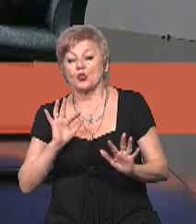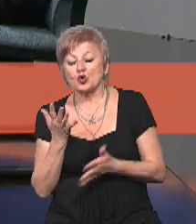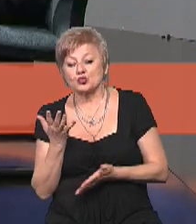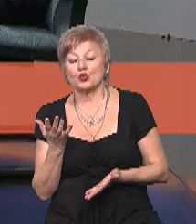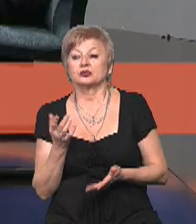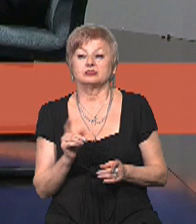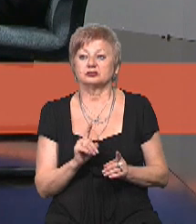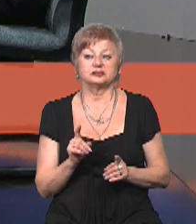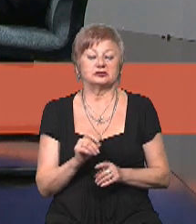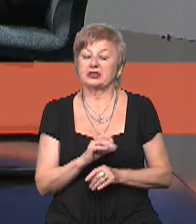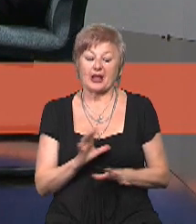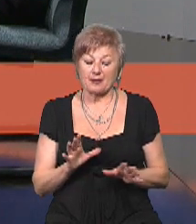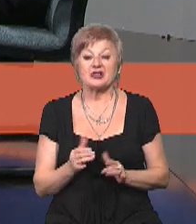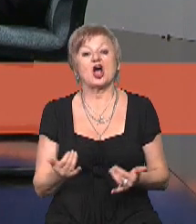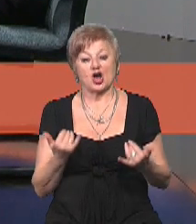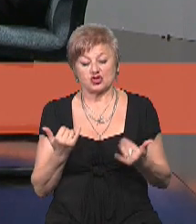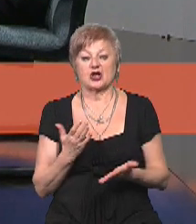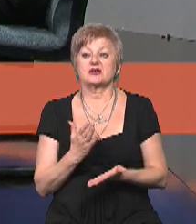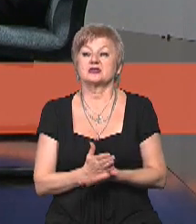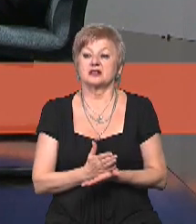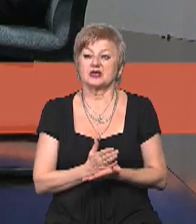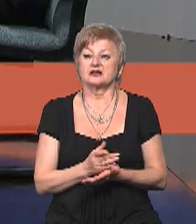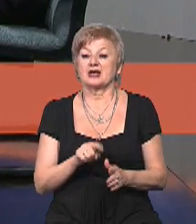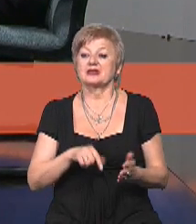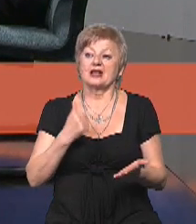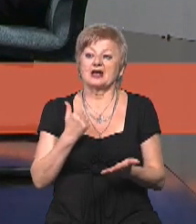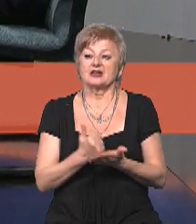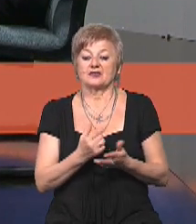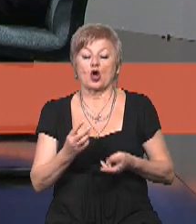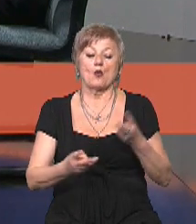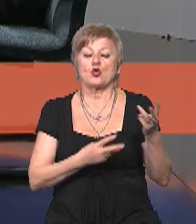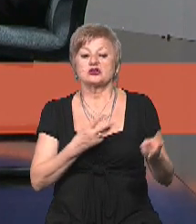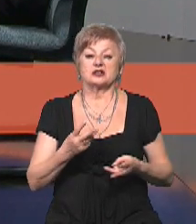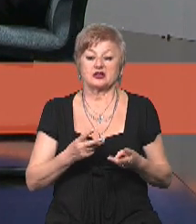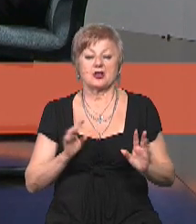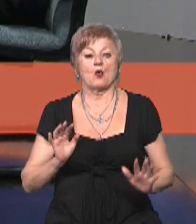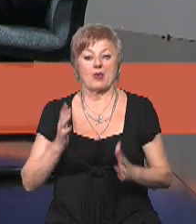відбувається. От це такий головний емоційний момент.